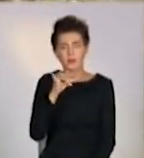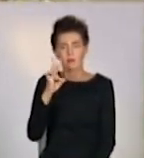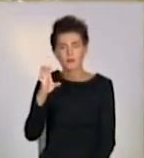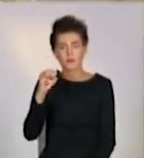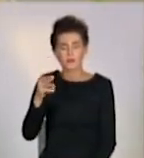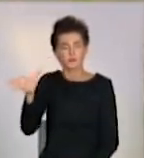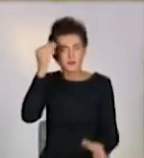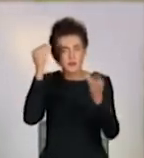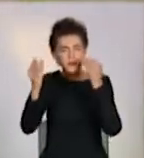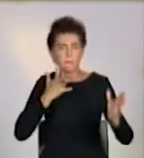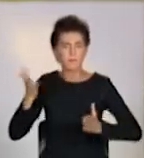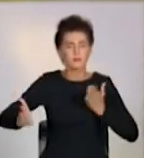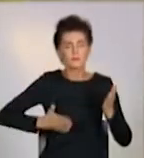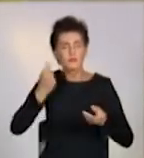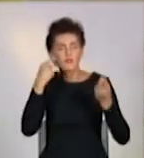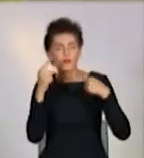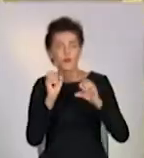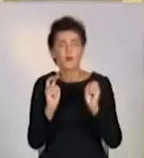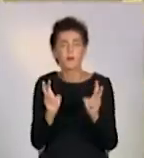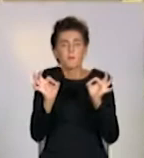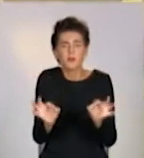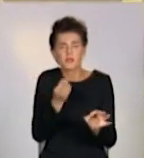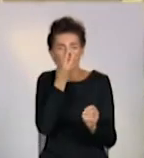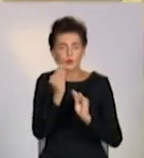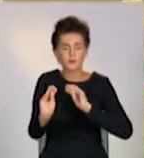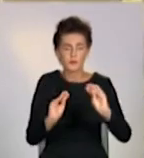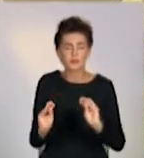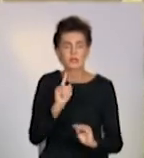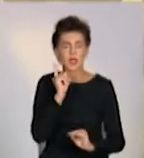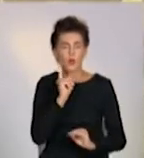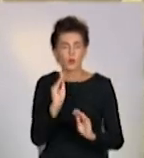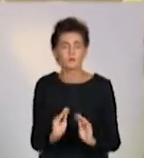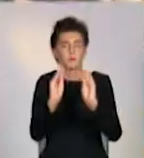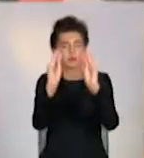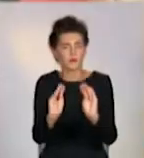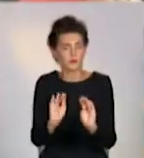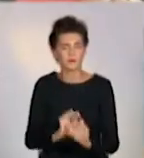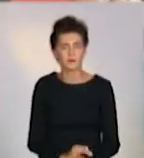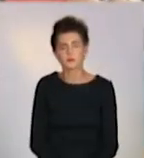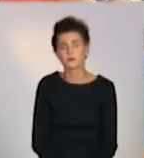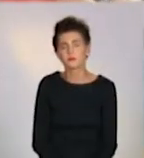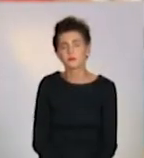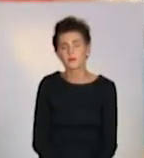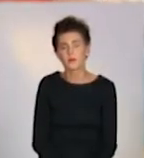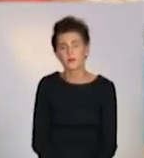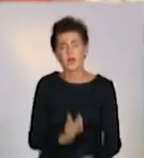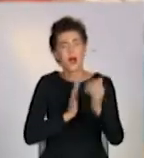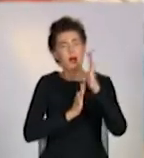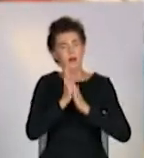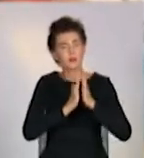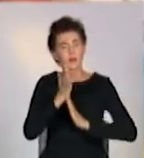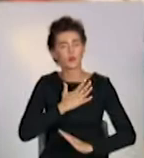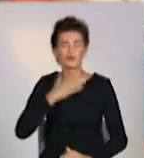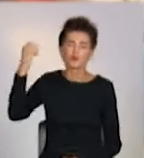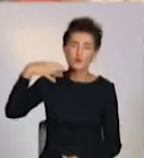ідеями оформлення прибудинкової території квітами та зеленими насадженнями. Какие-то растения любят солнце, какие-то